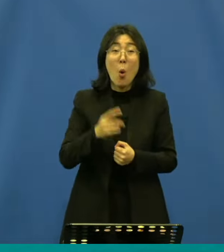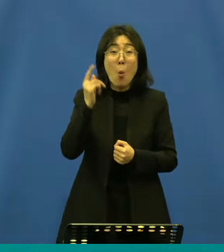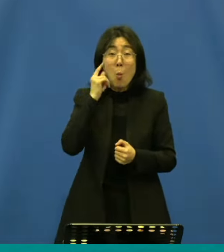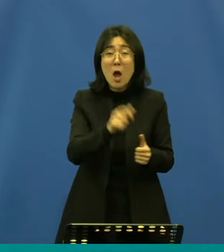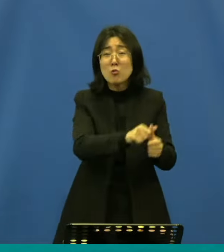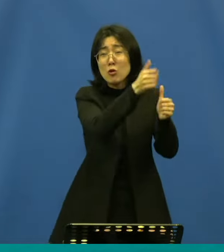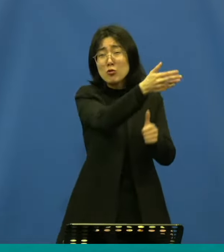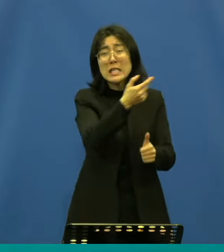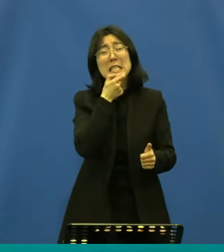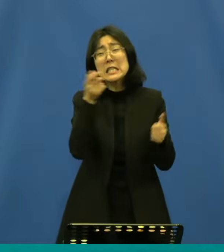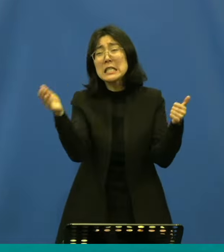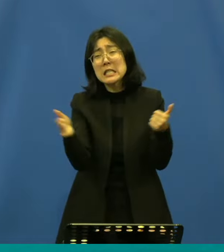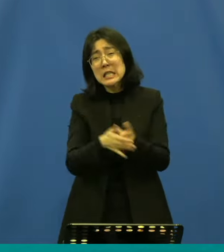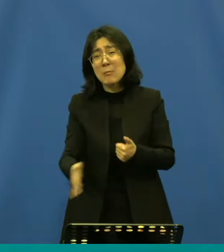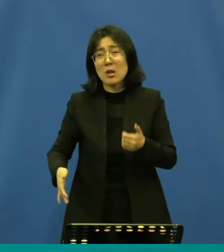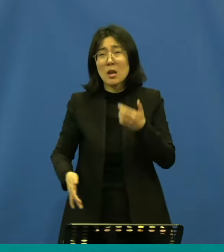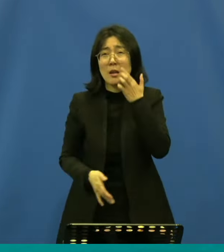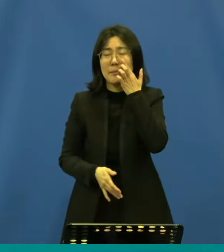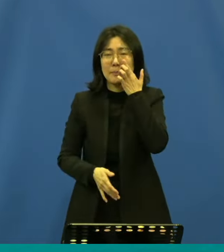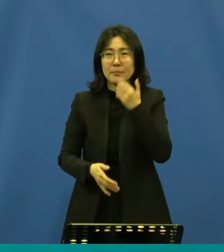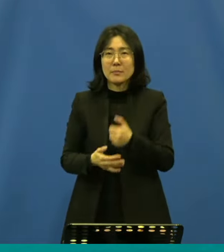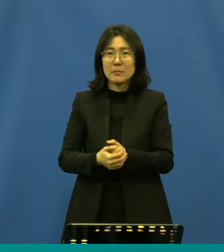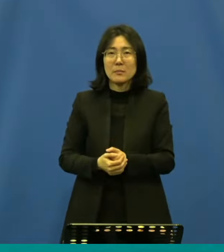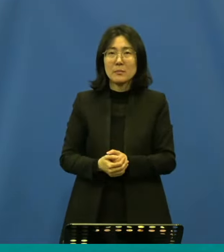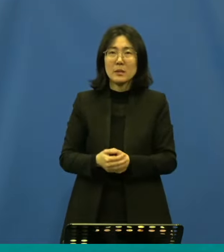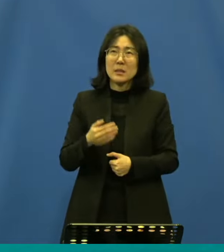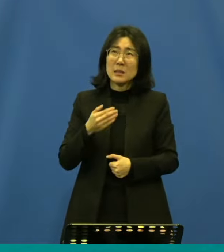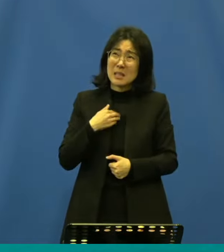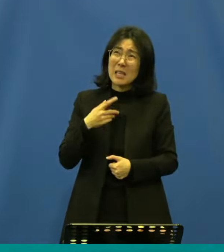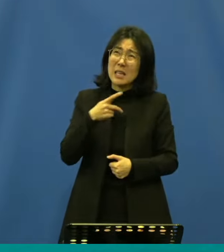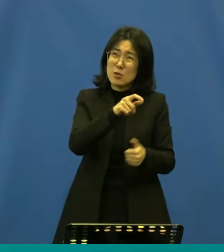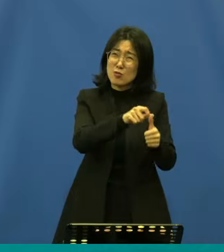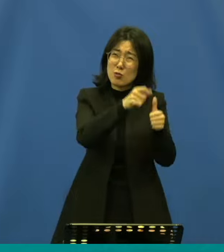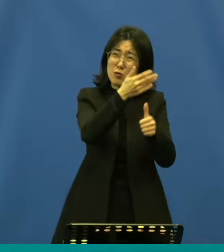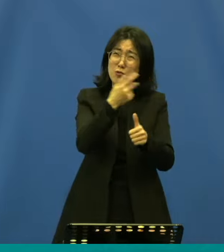그런데 이제 와서 보니 내가 알고 있는 그대로네요.